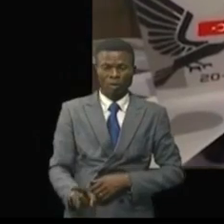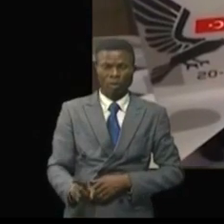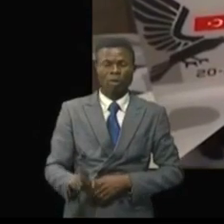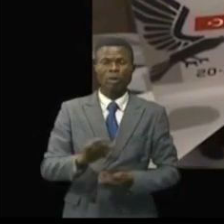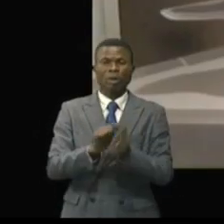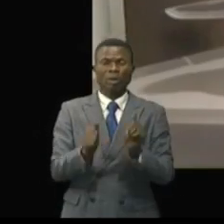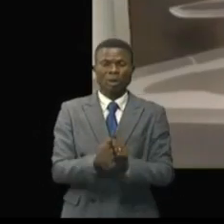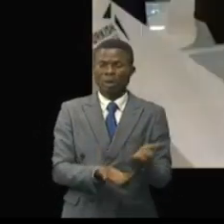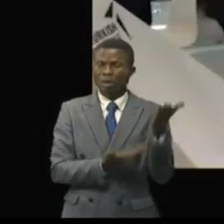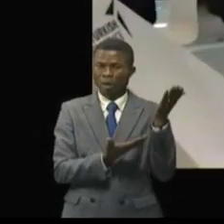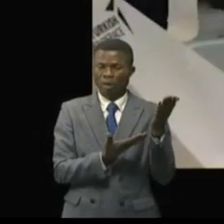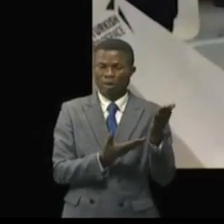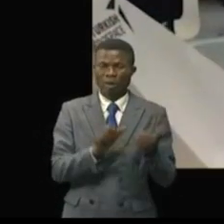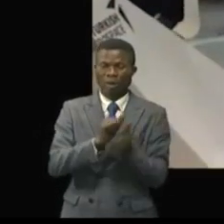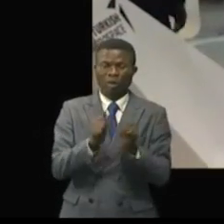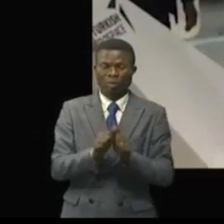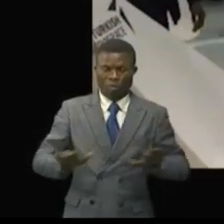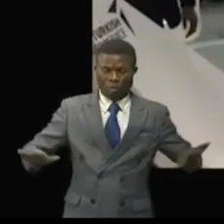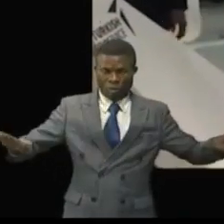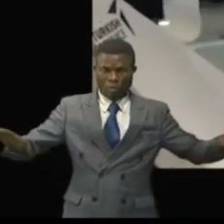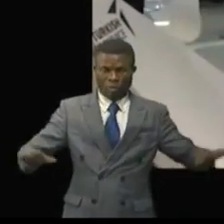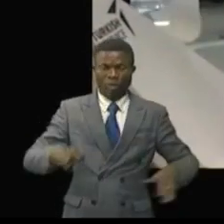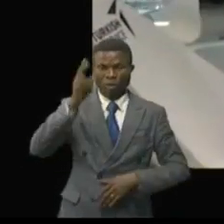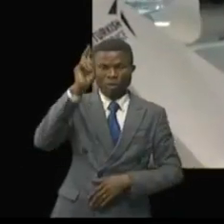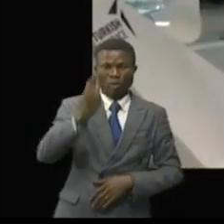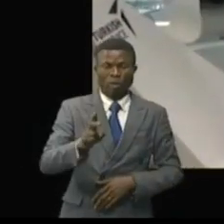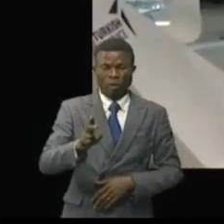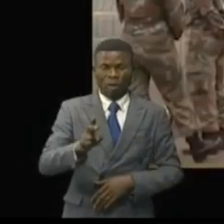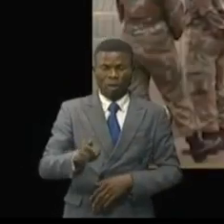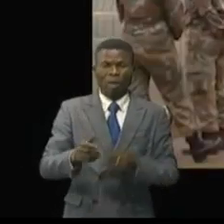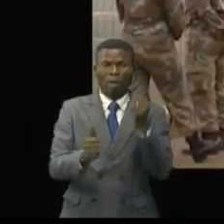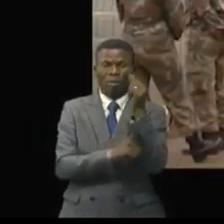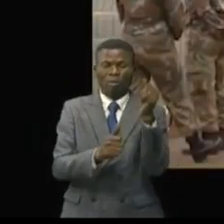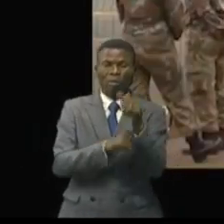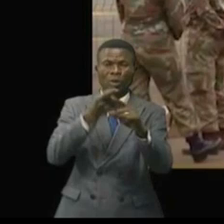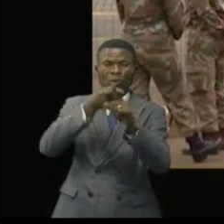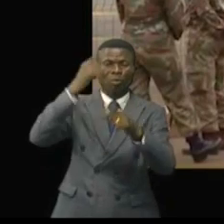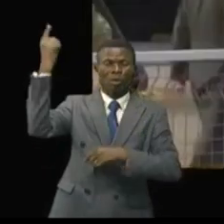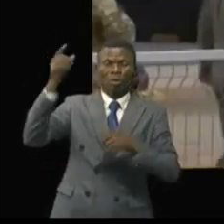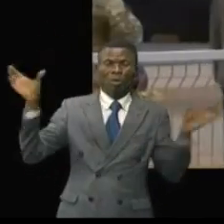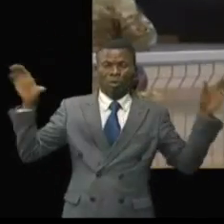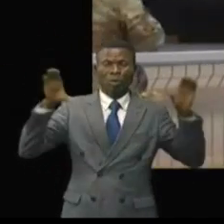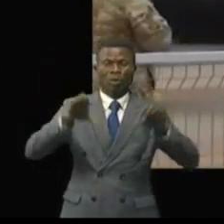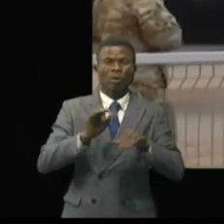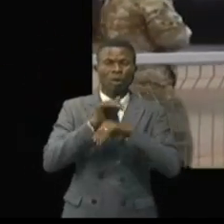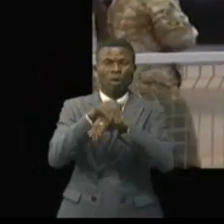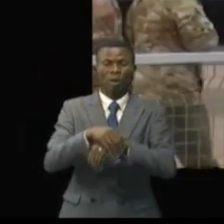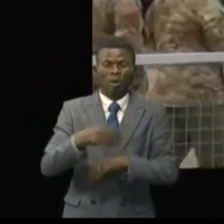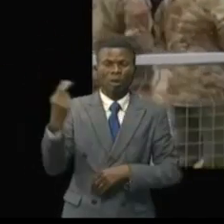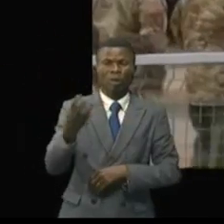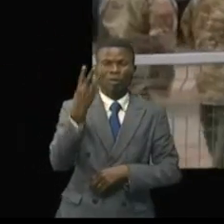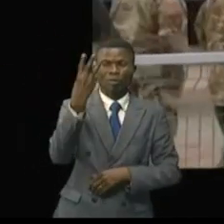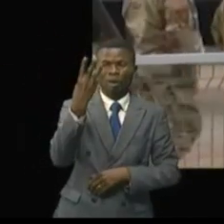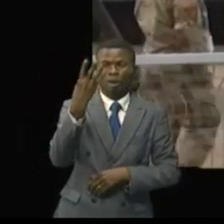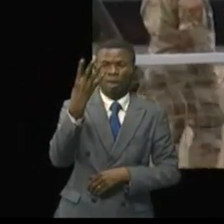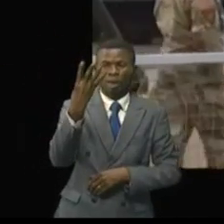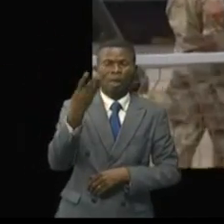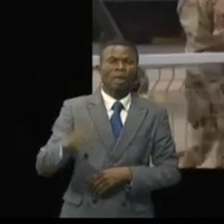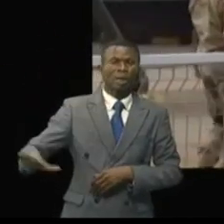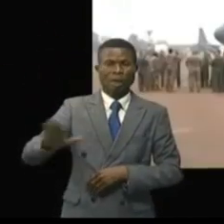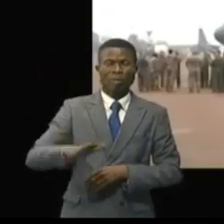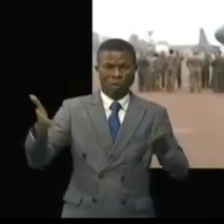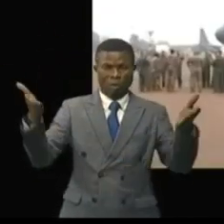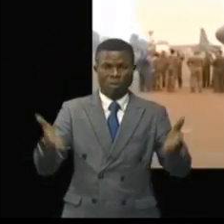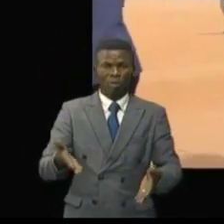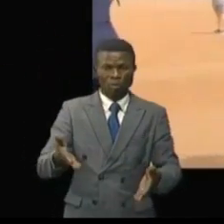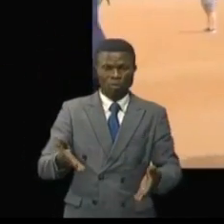en matière de défense aérienne. Plus de 200 exposants venus du monde entier y prennent part. 24 pays au total sont présents cette année